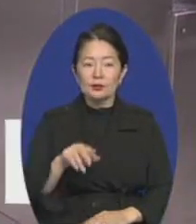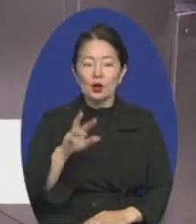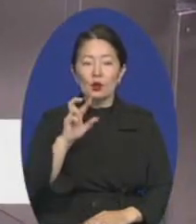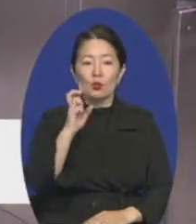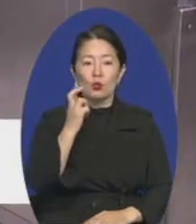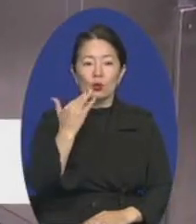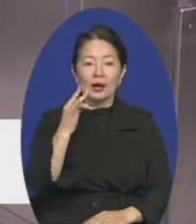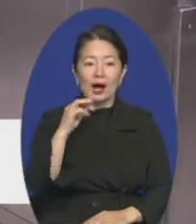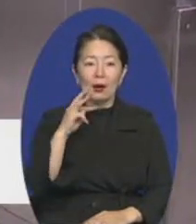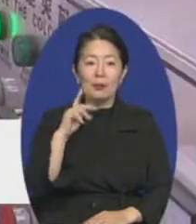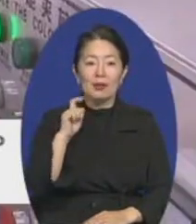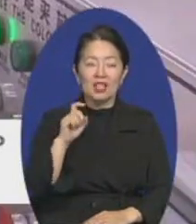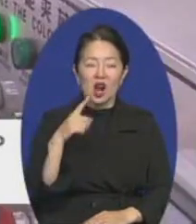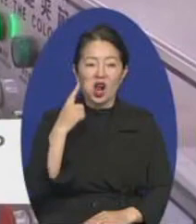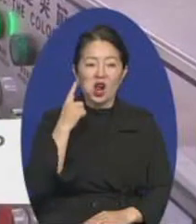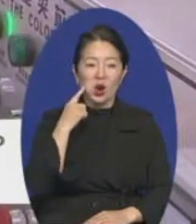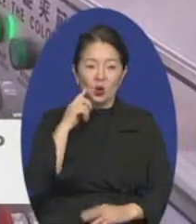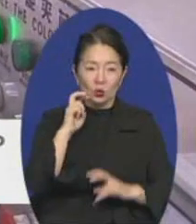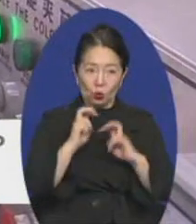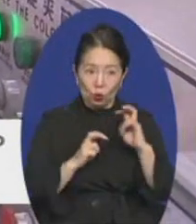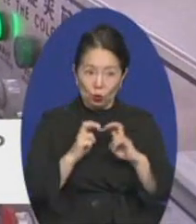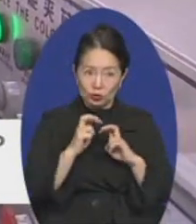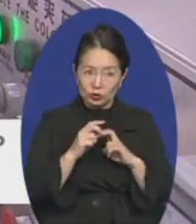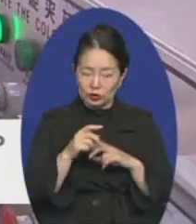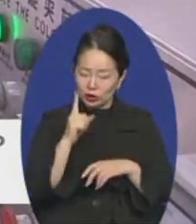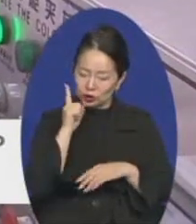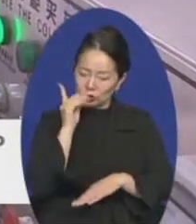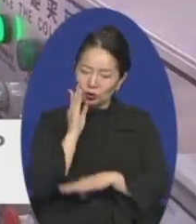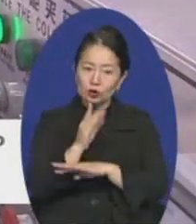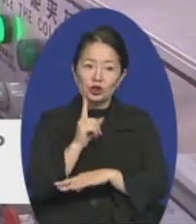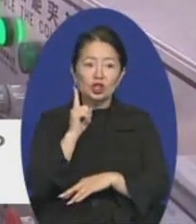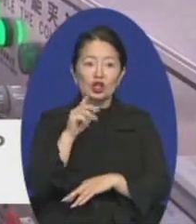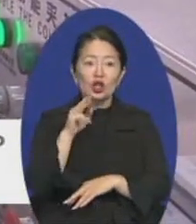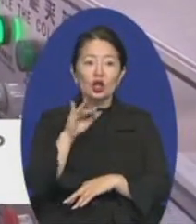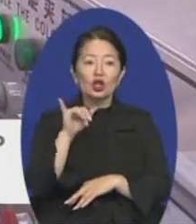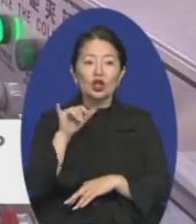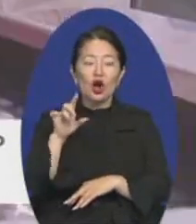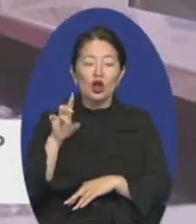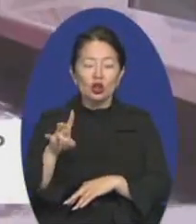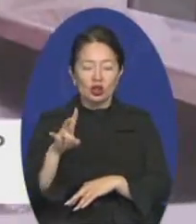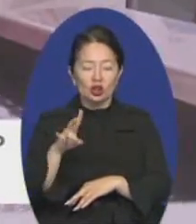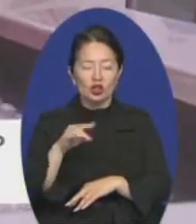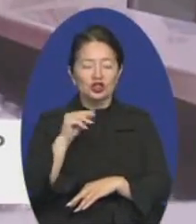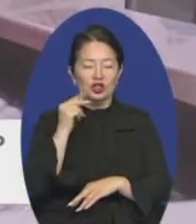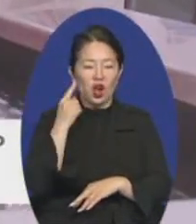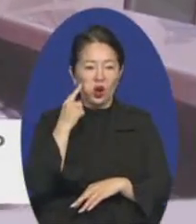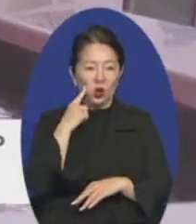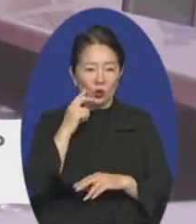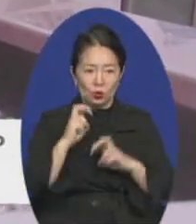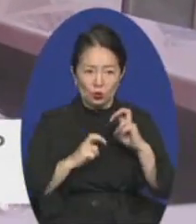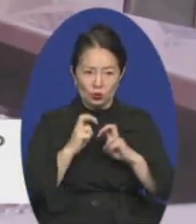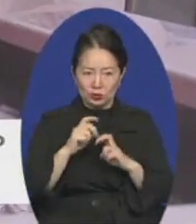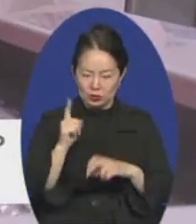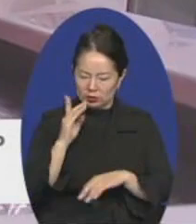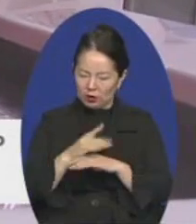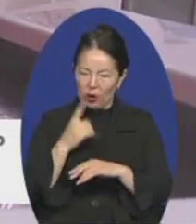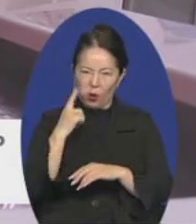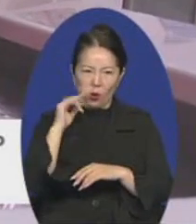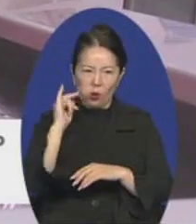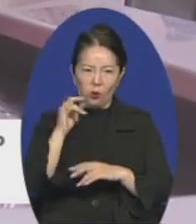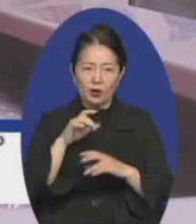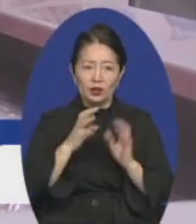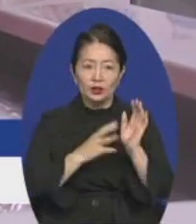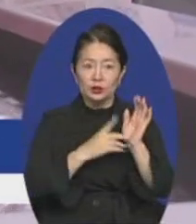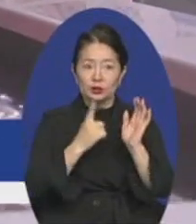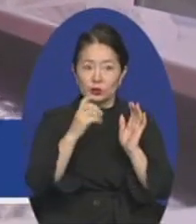Энэ бол бурамхан чихрийн үйлдвэр. Хоногт 1 тонн хатуу чихэр үйлдвэрлэх хүчин чадалтай. Манай улс жилд 20 тэрбум төгрөгийн хатуу чихэр хэрэглэдэг.